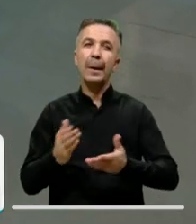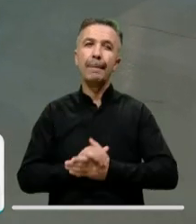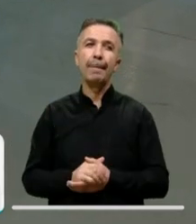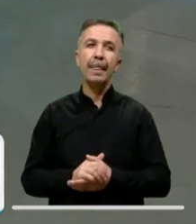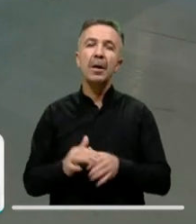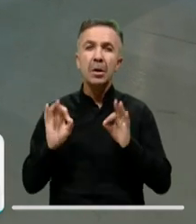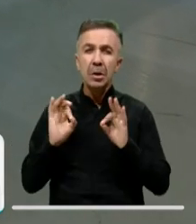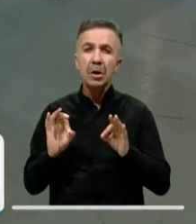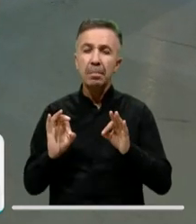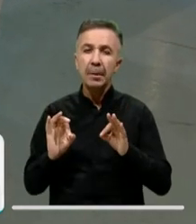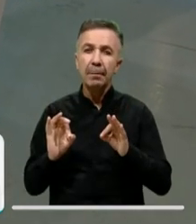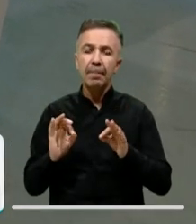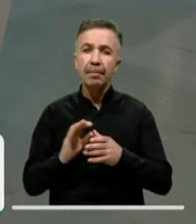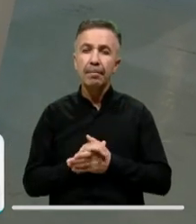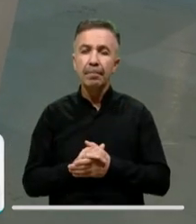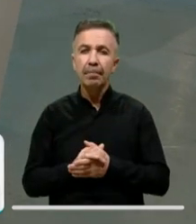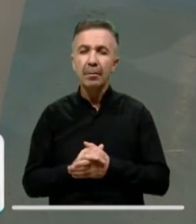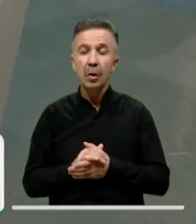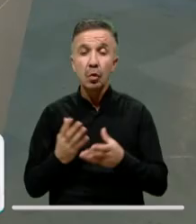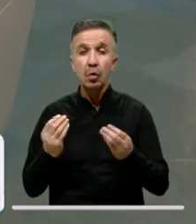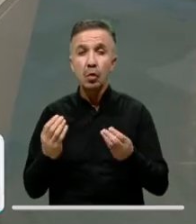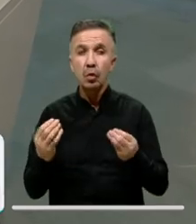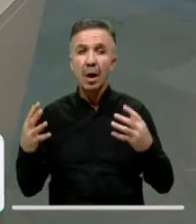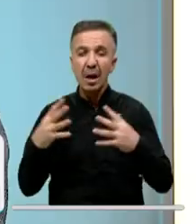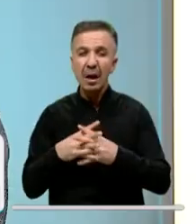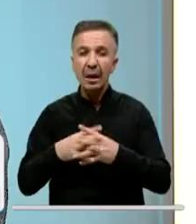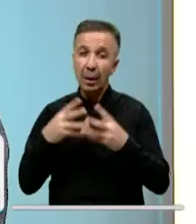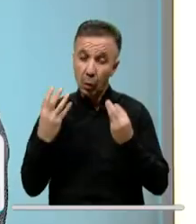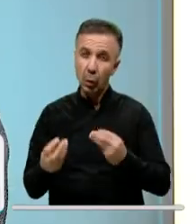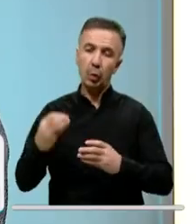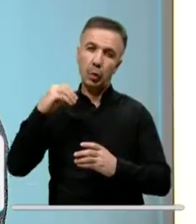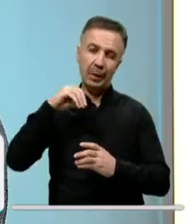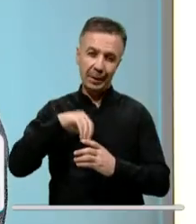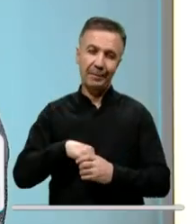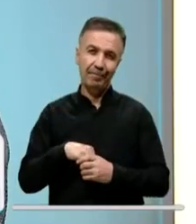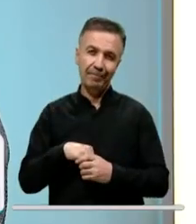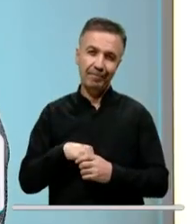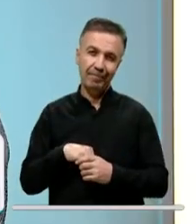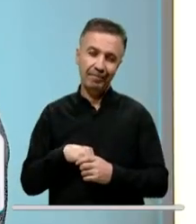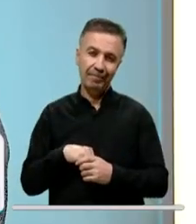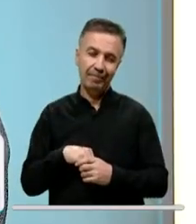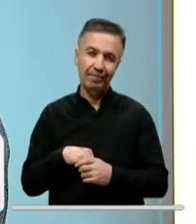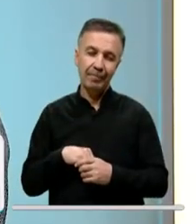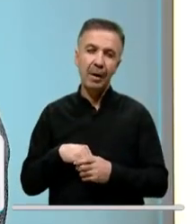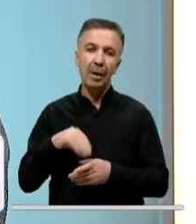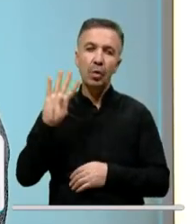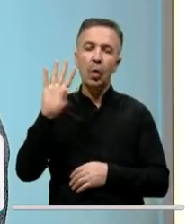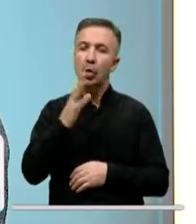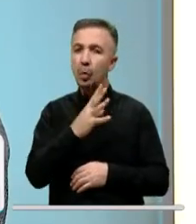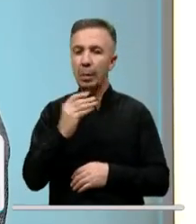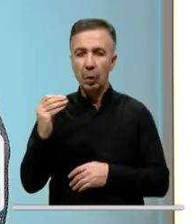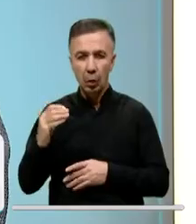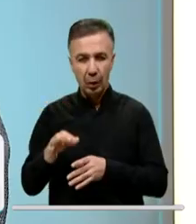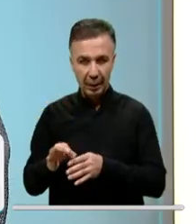şu anda aşırı kalabalıktan dolayı, izdihamdan dolayı 4 milyon